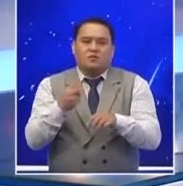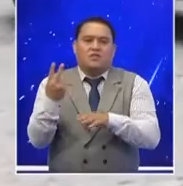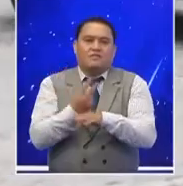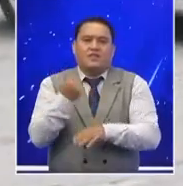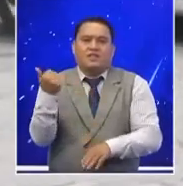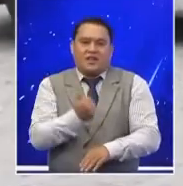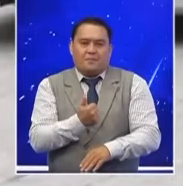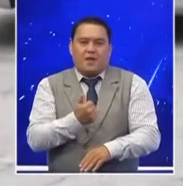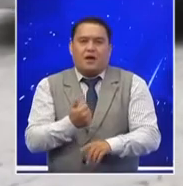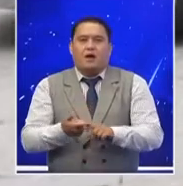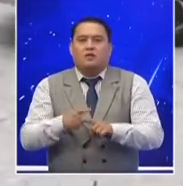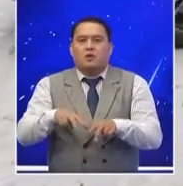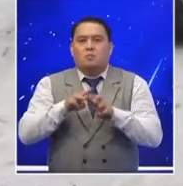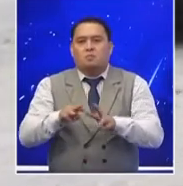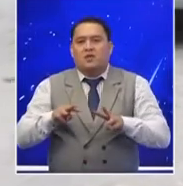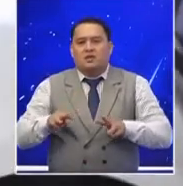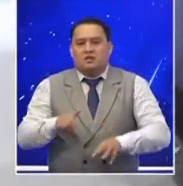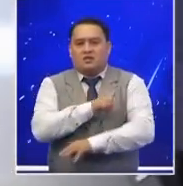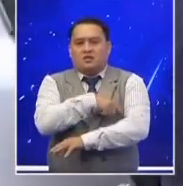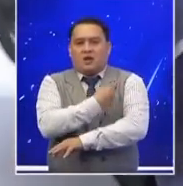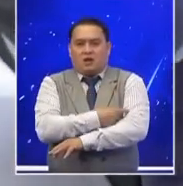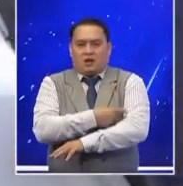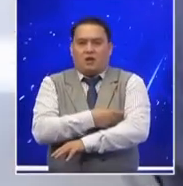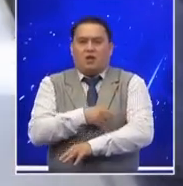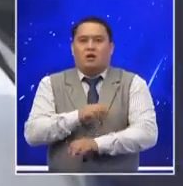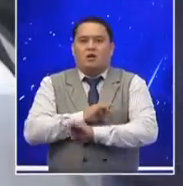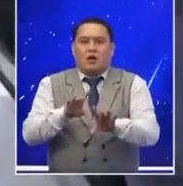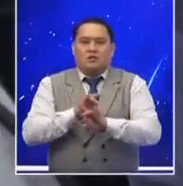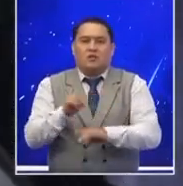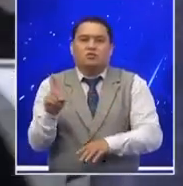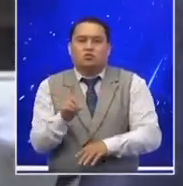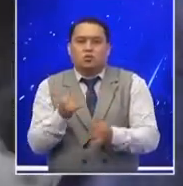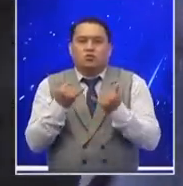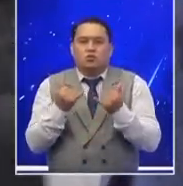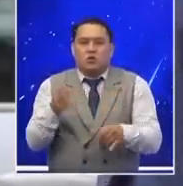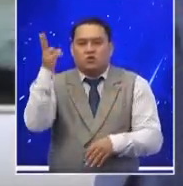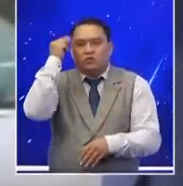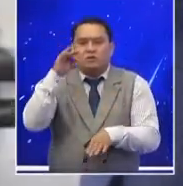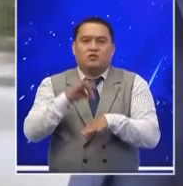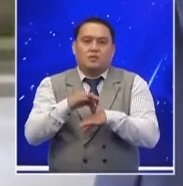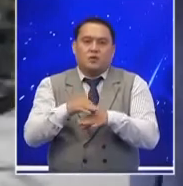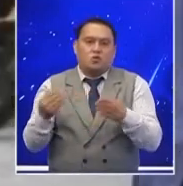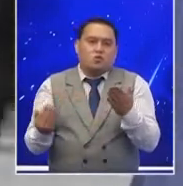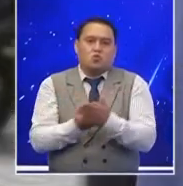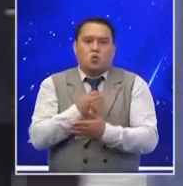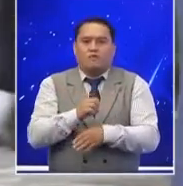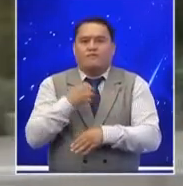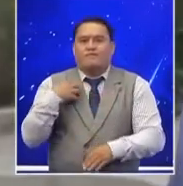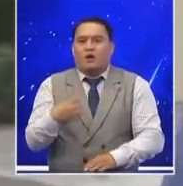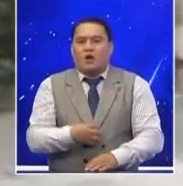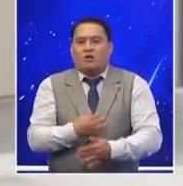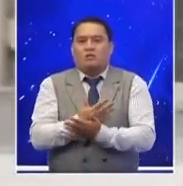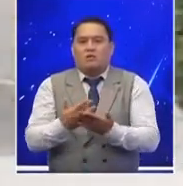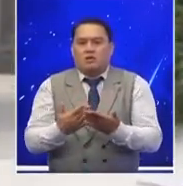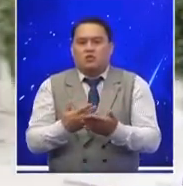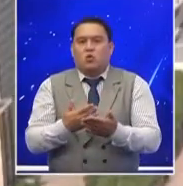две недели. Об этом заявил министр здравоохранения страны Оливье Веран. На сегодня рост числа новых случаев коронавируса во Франции в несколько